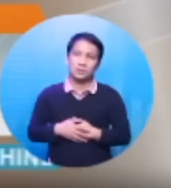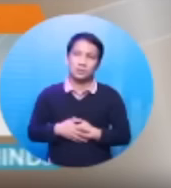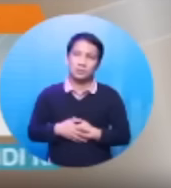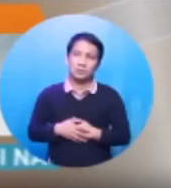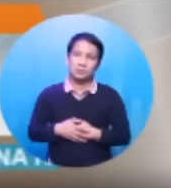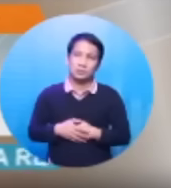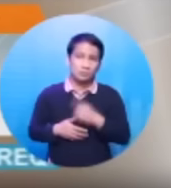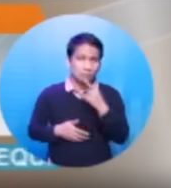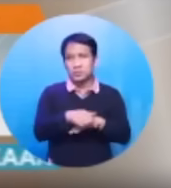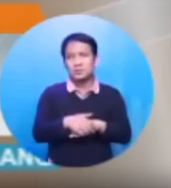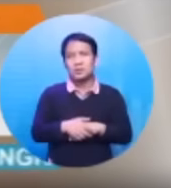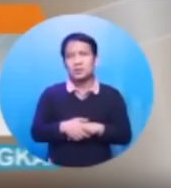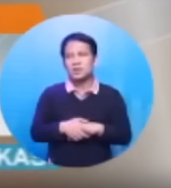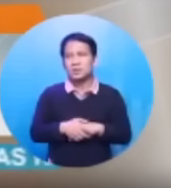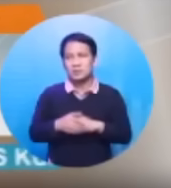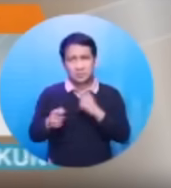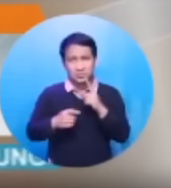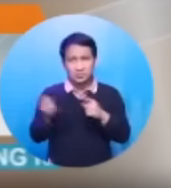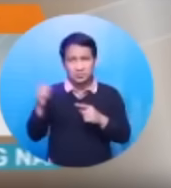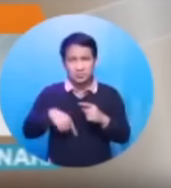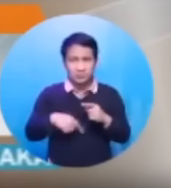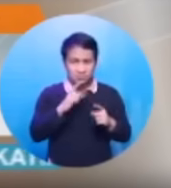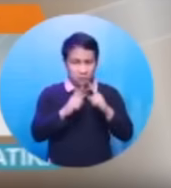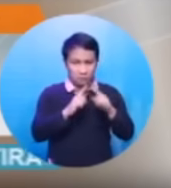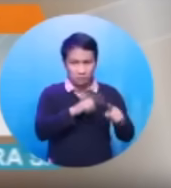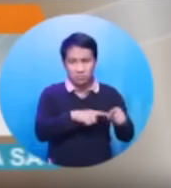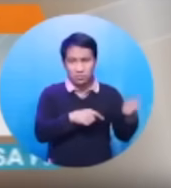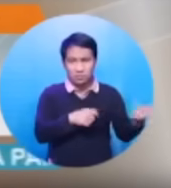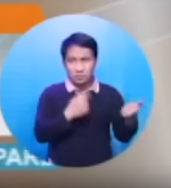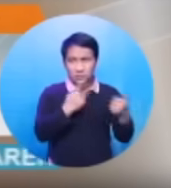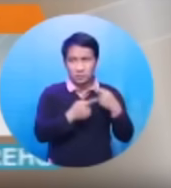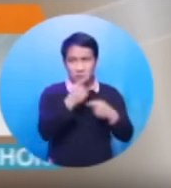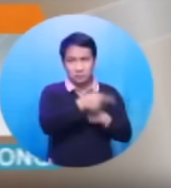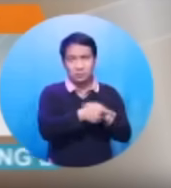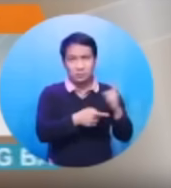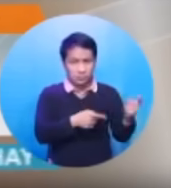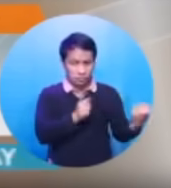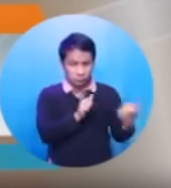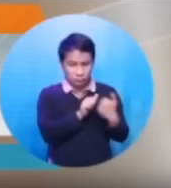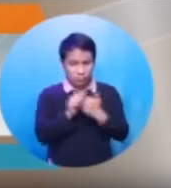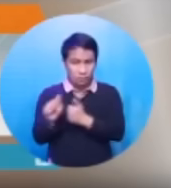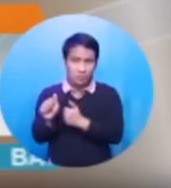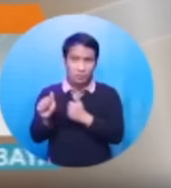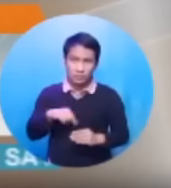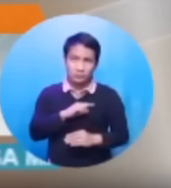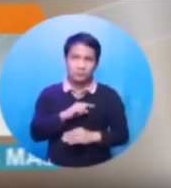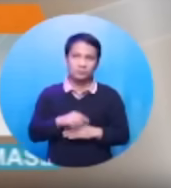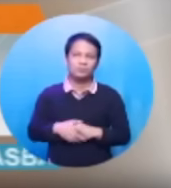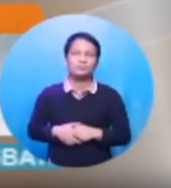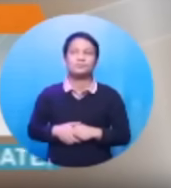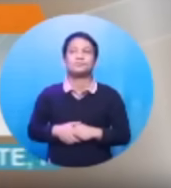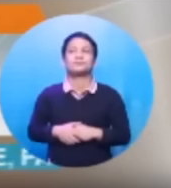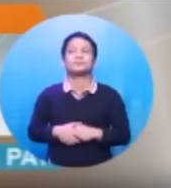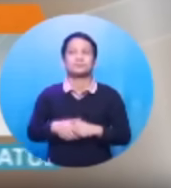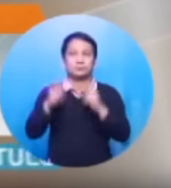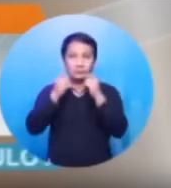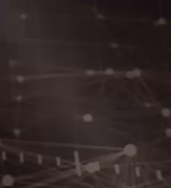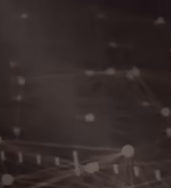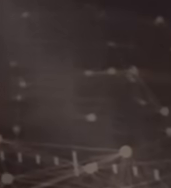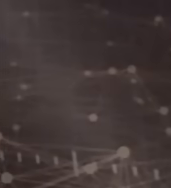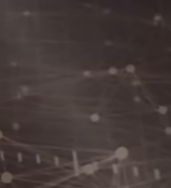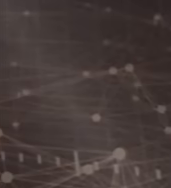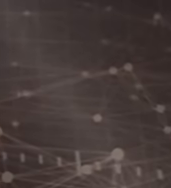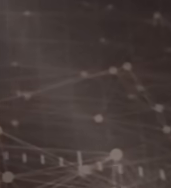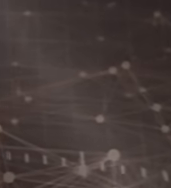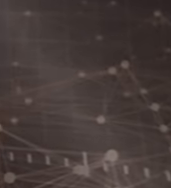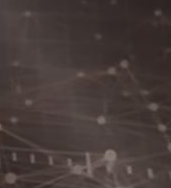yung pagiinom nila para makausap po yung babae. Sumunod naman po sa akin yung ex ko sa bahay namin. Tapos nagulat na lang po ako kasunod